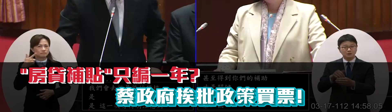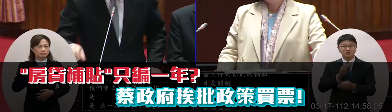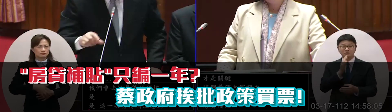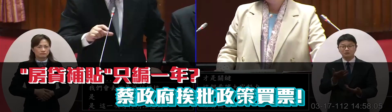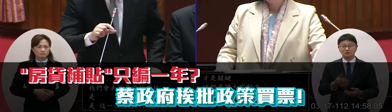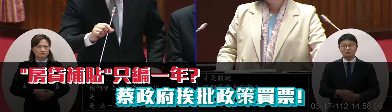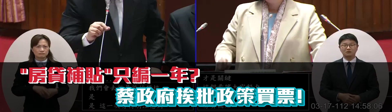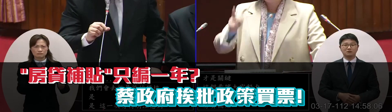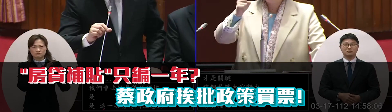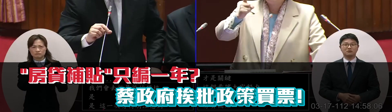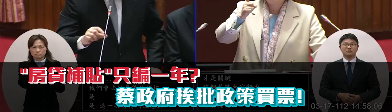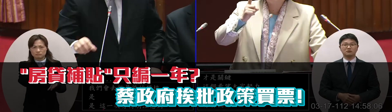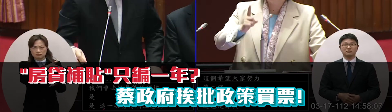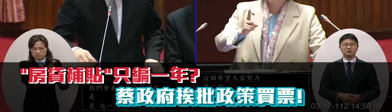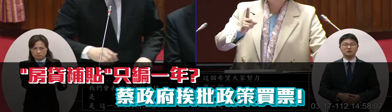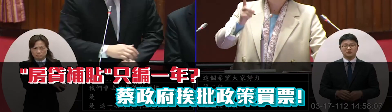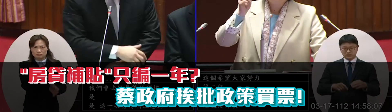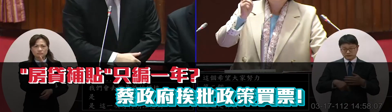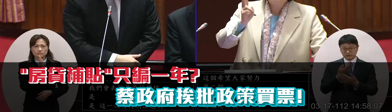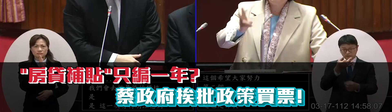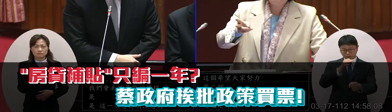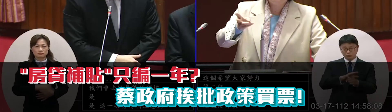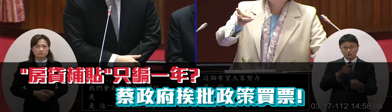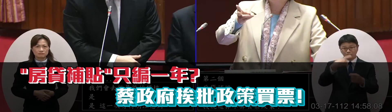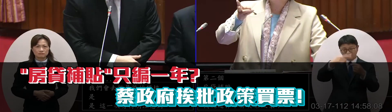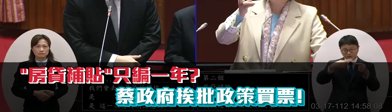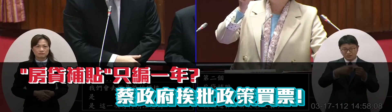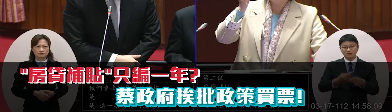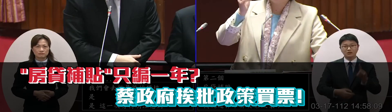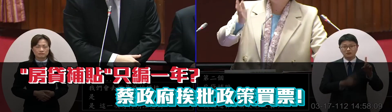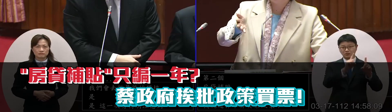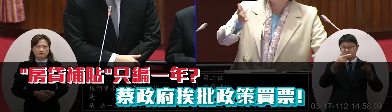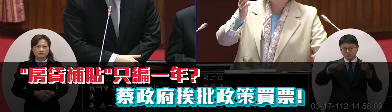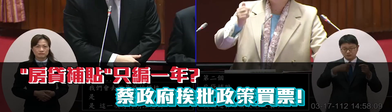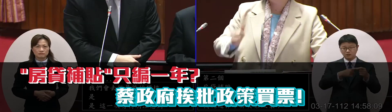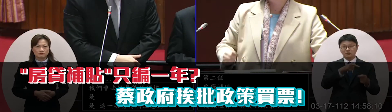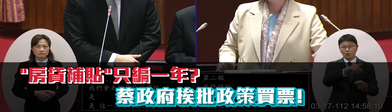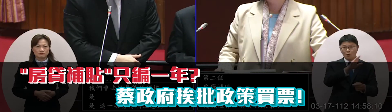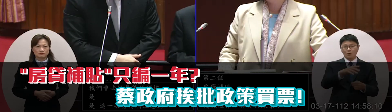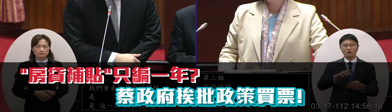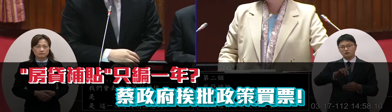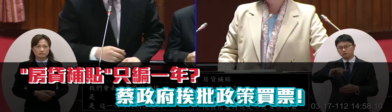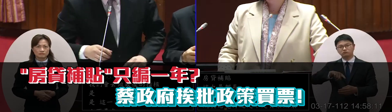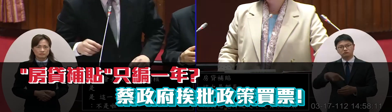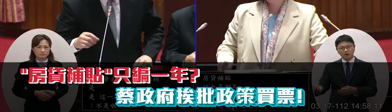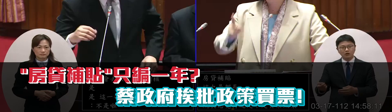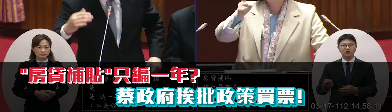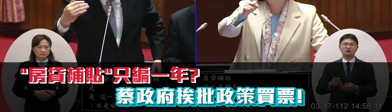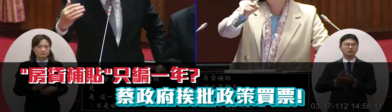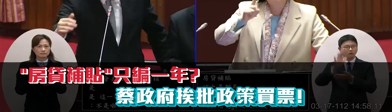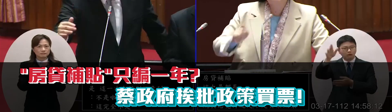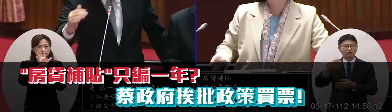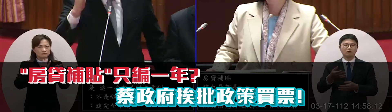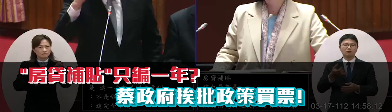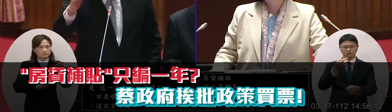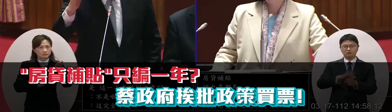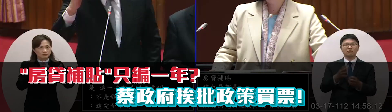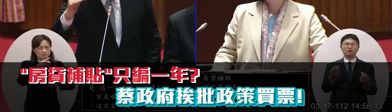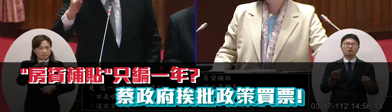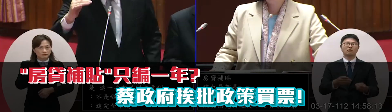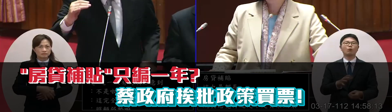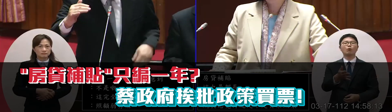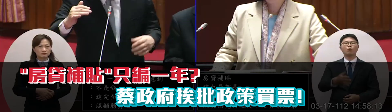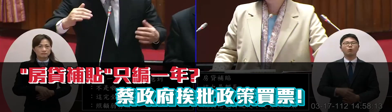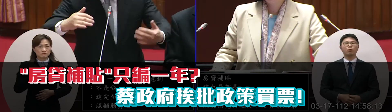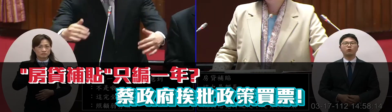不是， 照顾弱势嘛， 只买一年呢、欸。 不， 12年有，13、14都没有。 那跟委员报告， 为什么只有一年啊？ 我们一